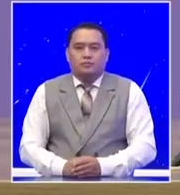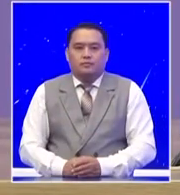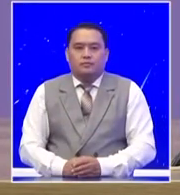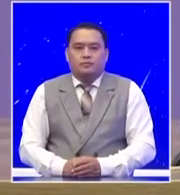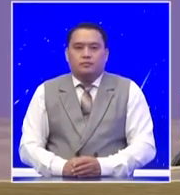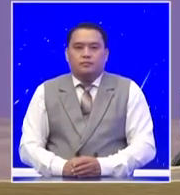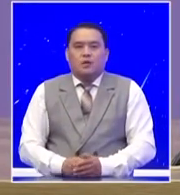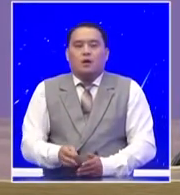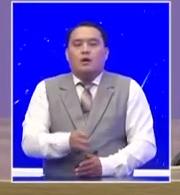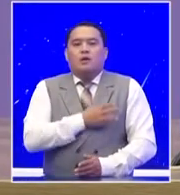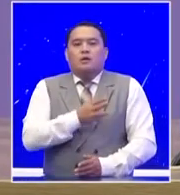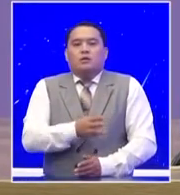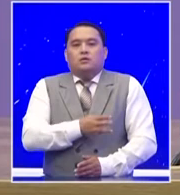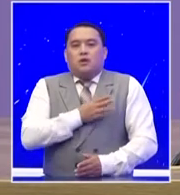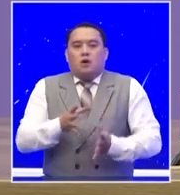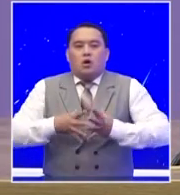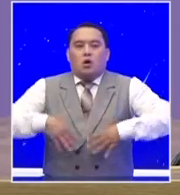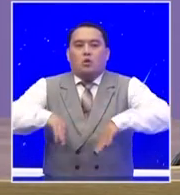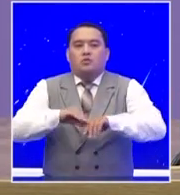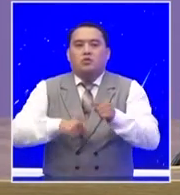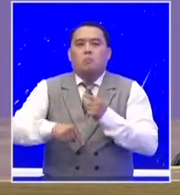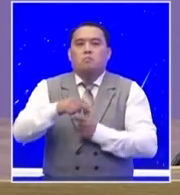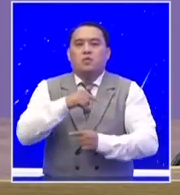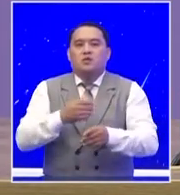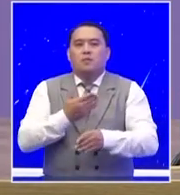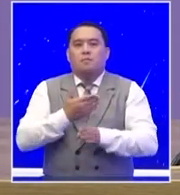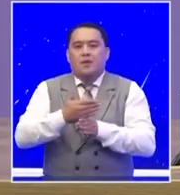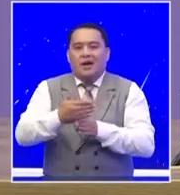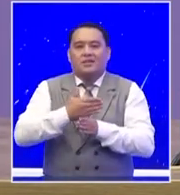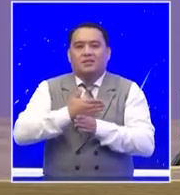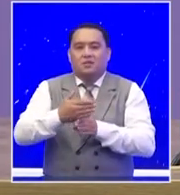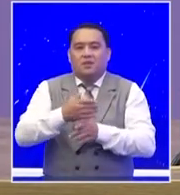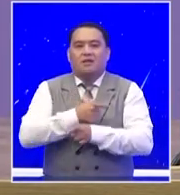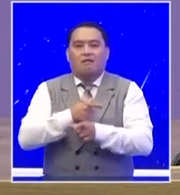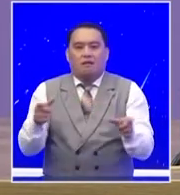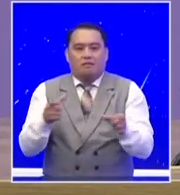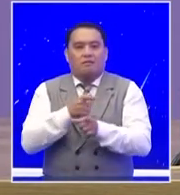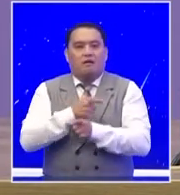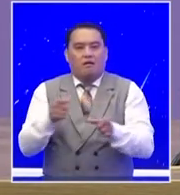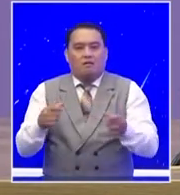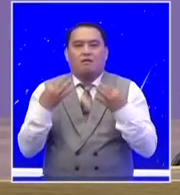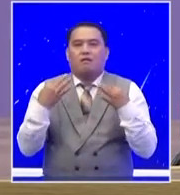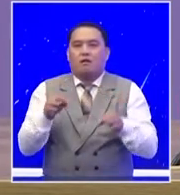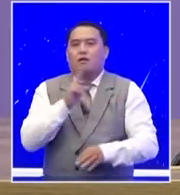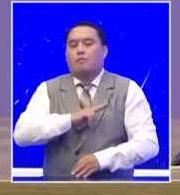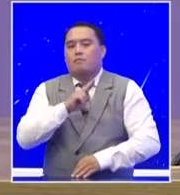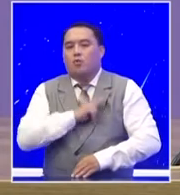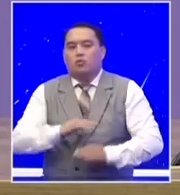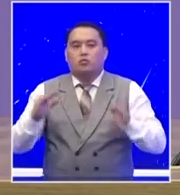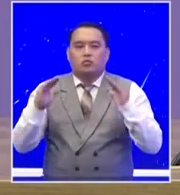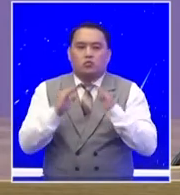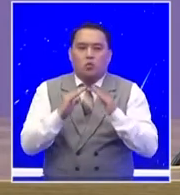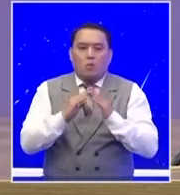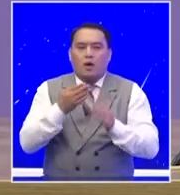Учитывая пожелания общественности и представителей бизнеса, мы постепенно будем смягчать карантинные меры, разрешим работать торговым домам,